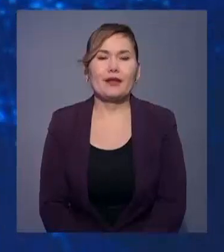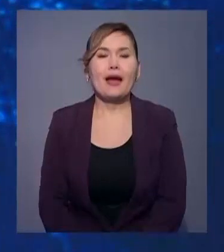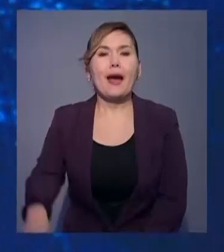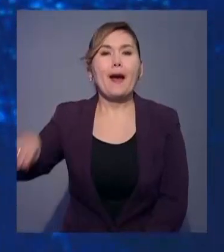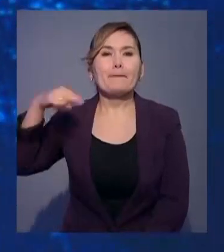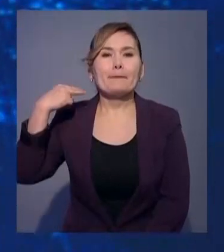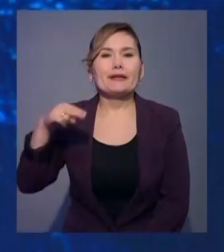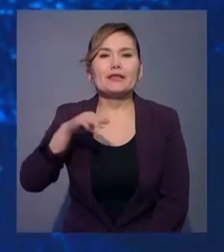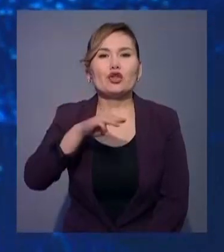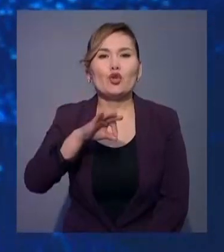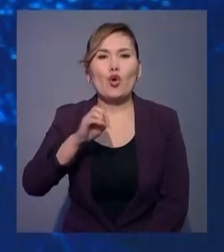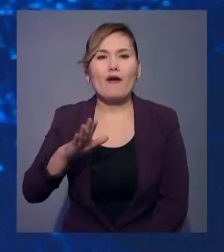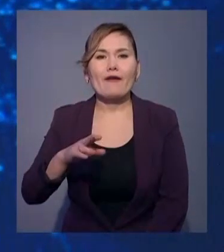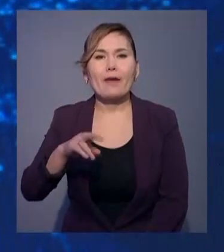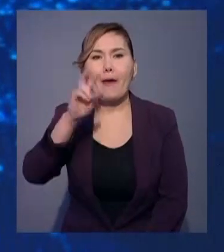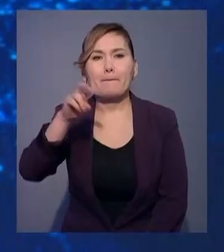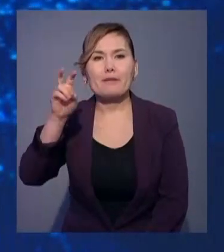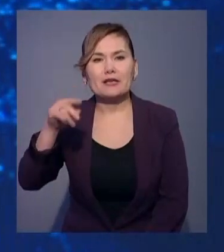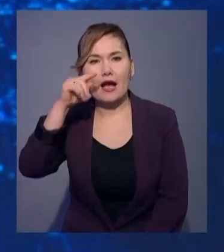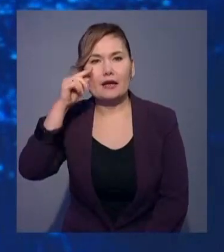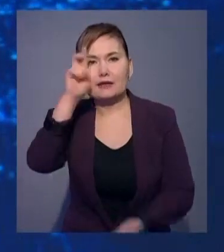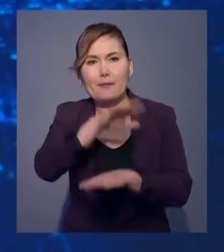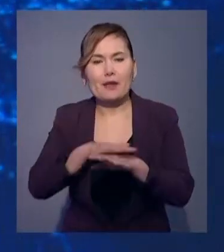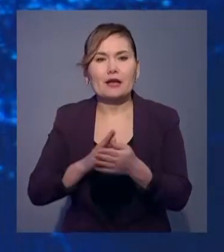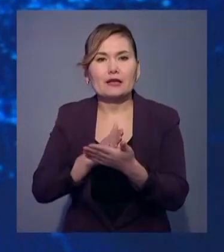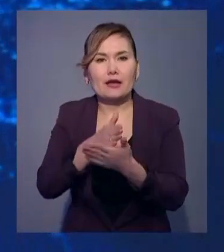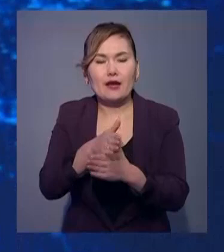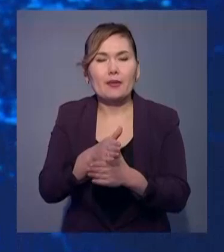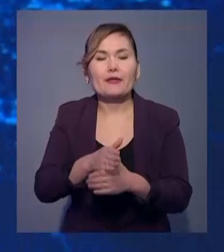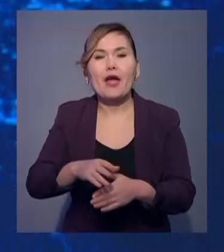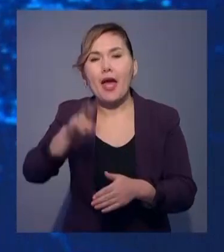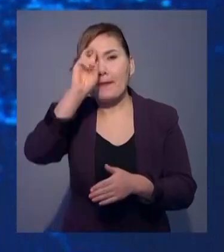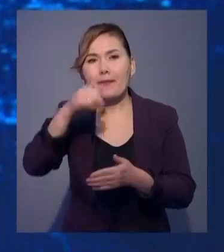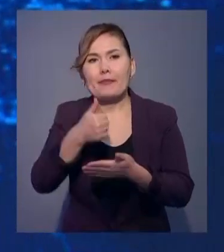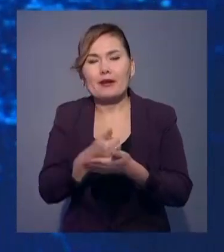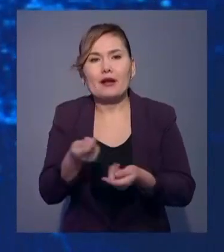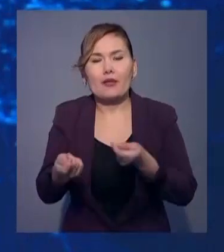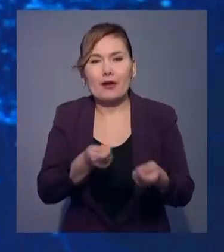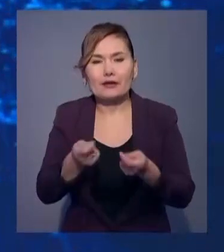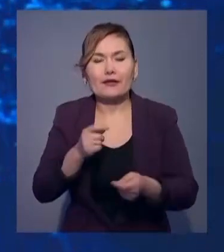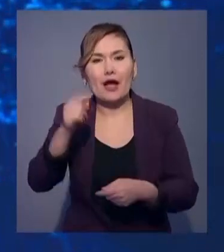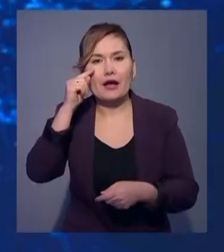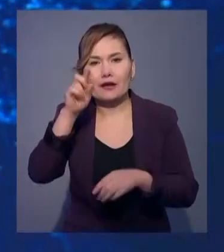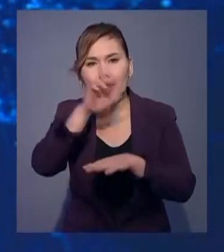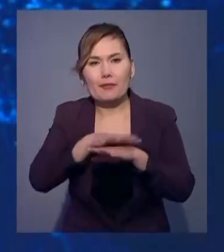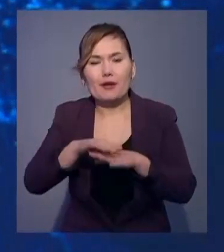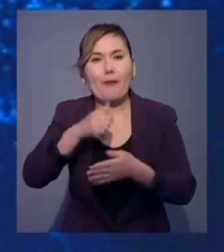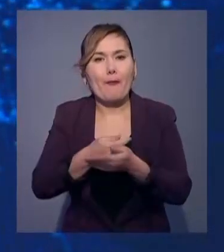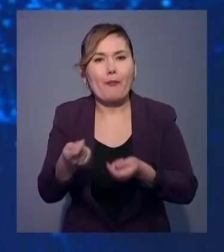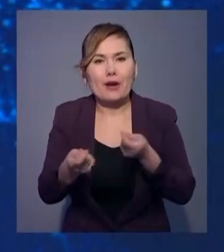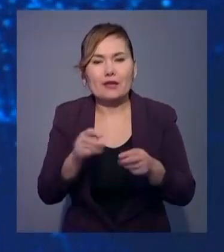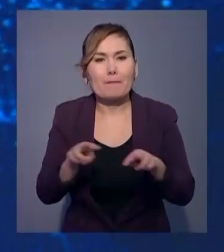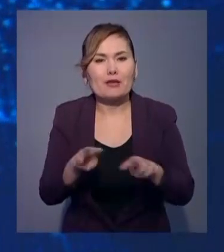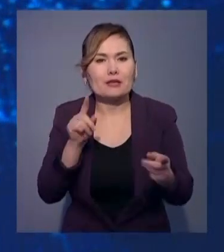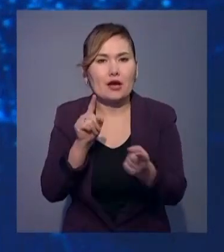Президент Касым Жомарт Токаев Бишкекке барды. Мемлекет башшысын Кыргыз елінің президенті Сооронбай Жээнбектің өзі күтіп алды. Касым Жомарт